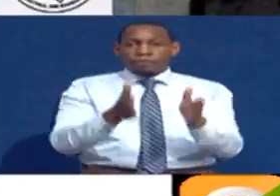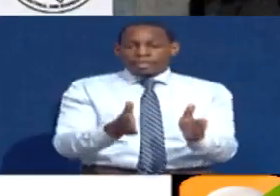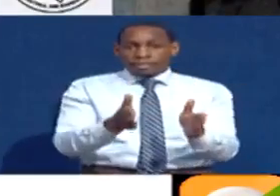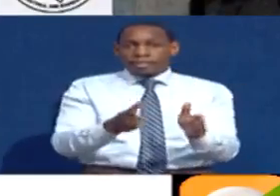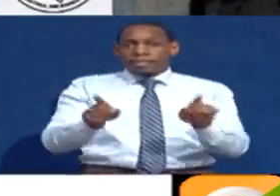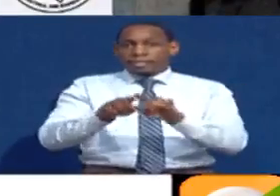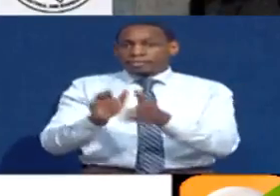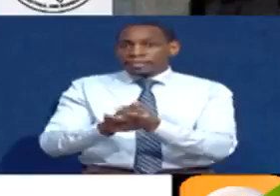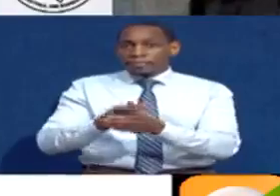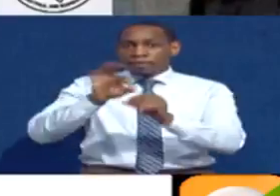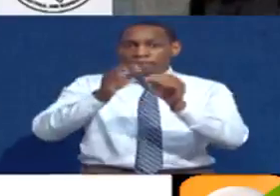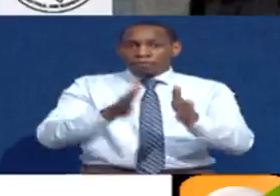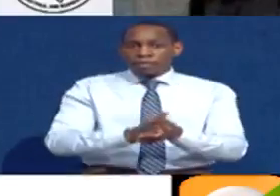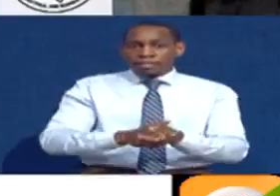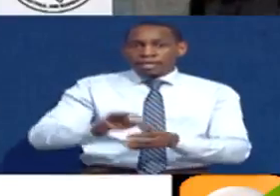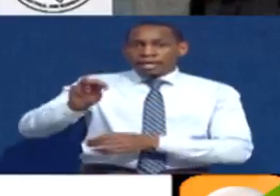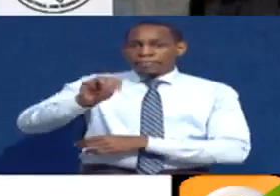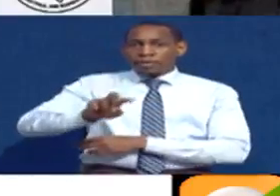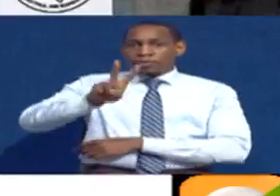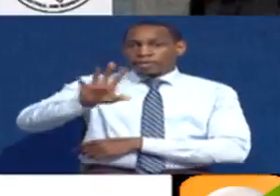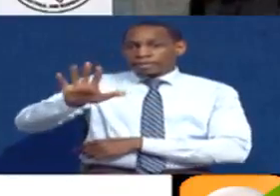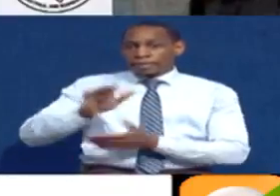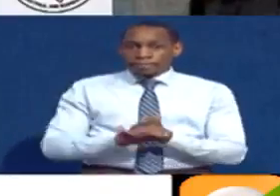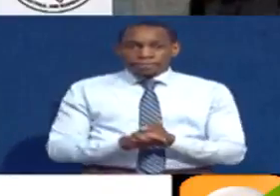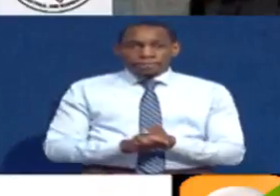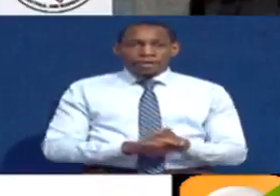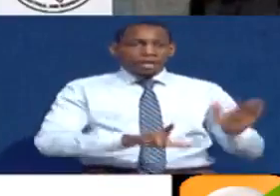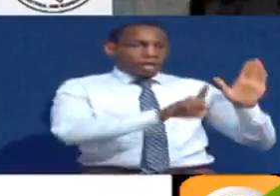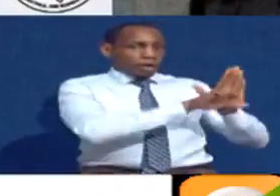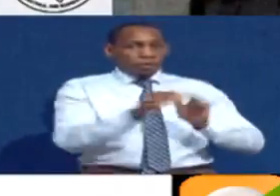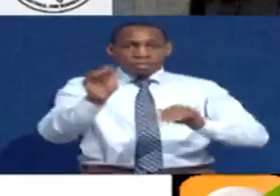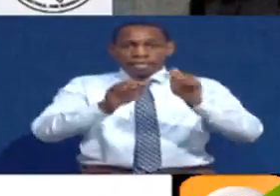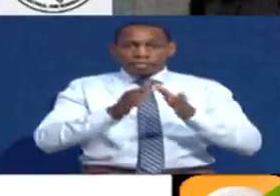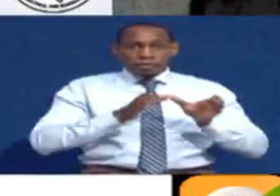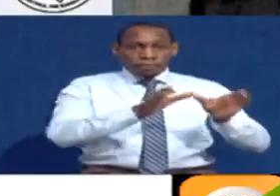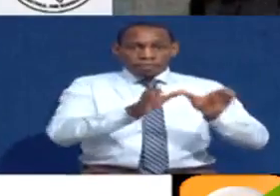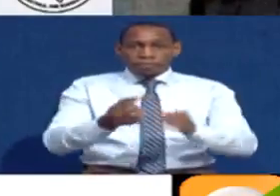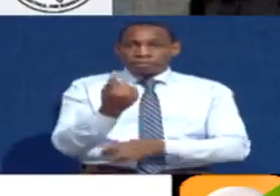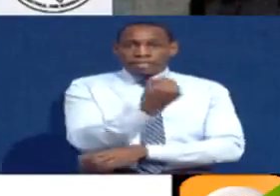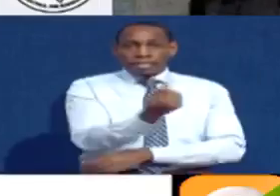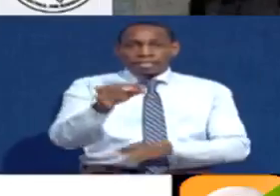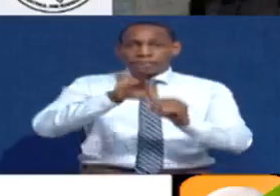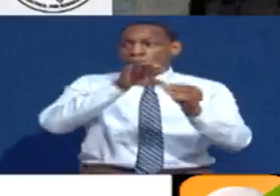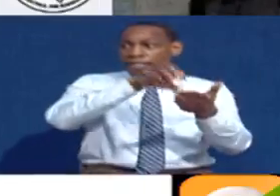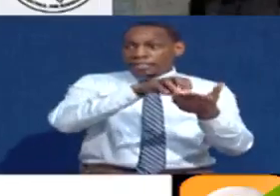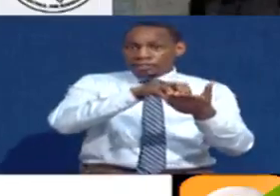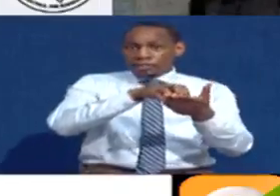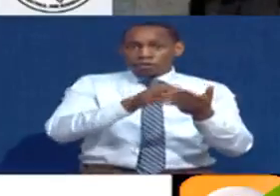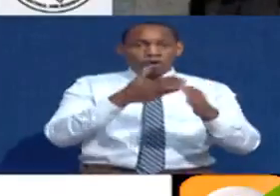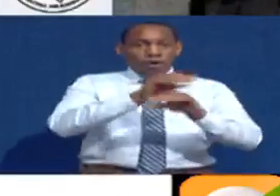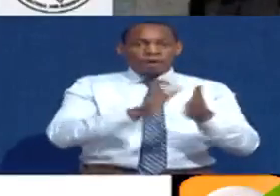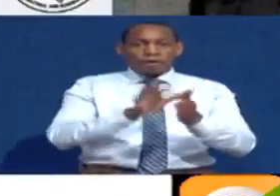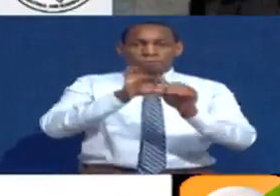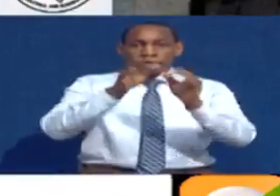kura na kufikia wapiga kura milioni 25, huku sheria za uchaguzi zikilazimu kila kituo cha kupigia kura kisiwe na